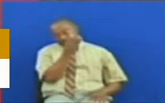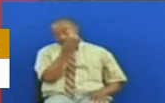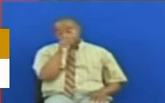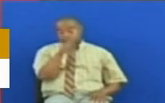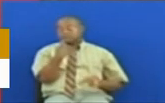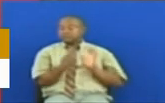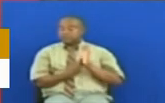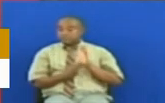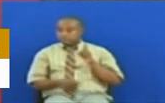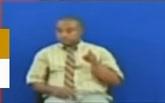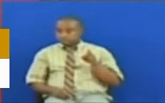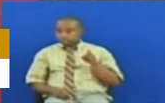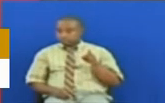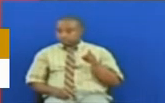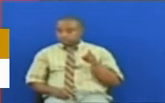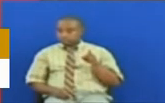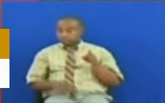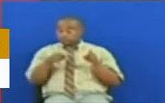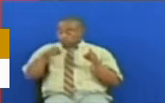4.6, lakini hatukuweka minimum.